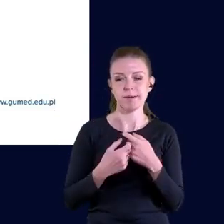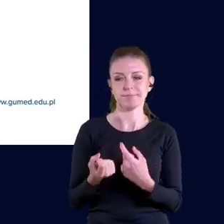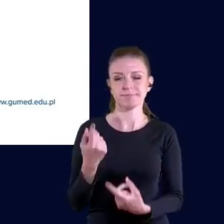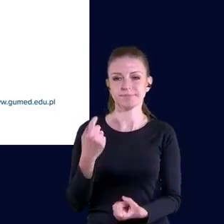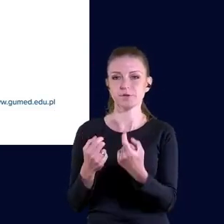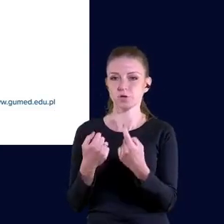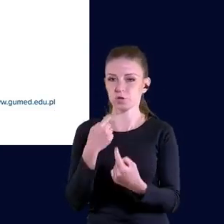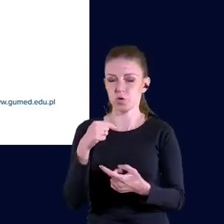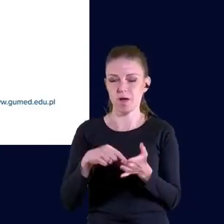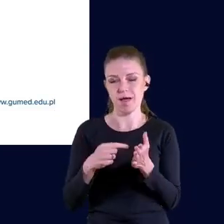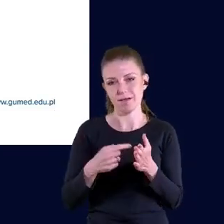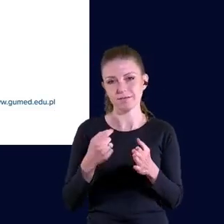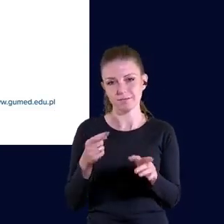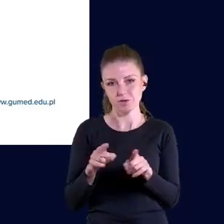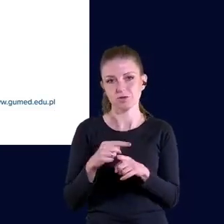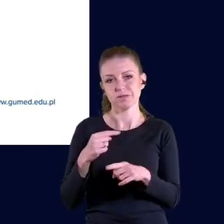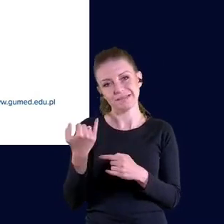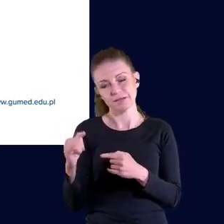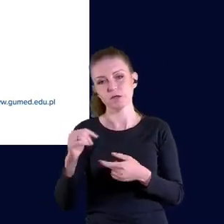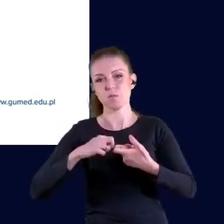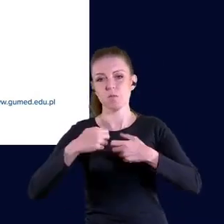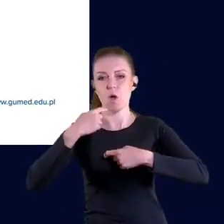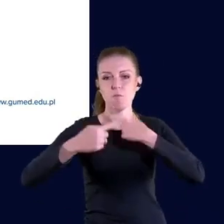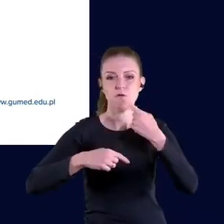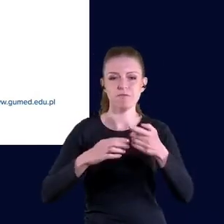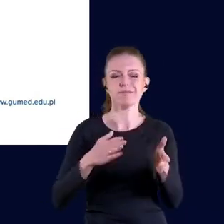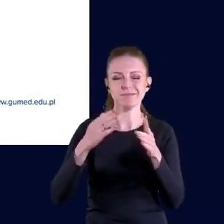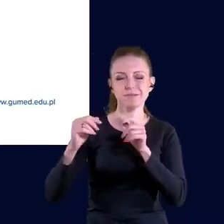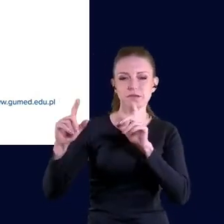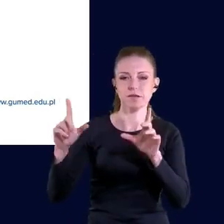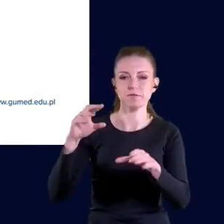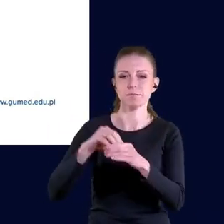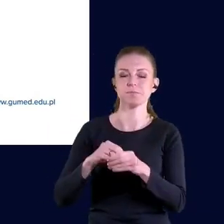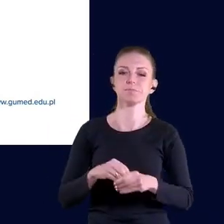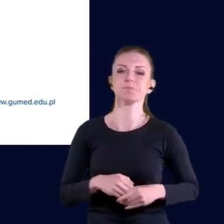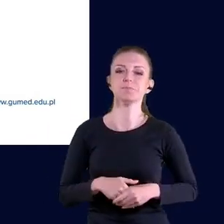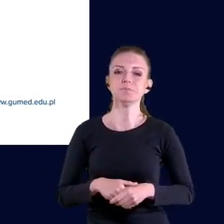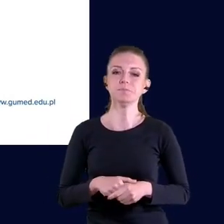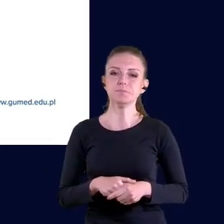z celów projektu Proszę o kolejny slajd